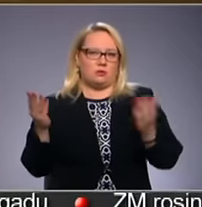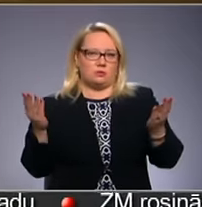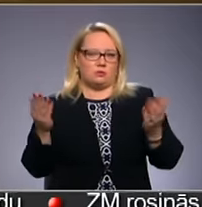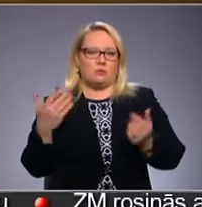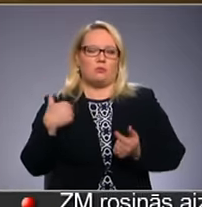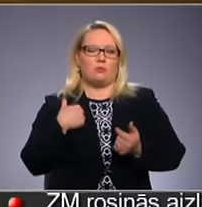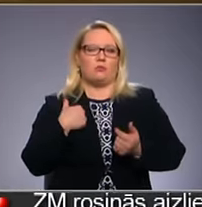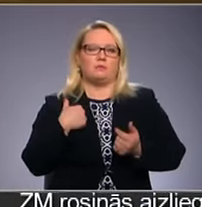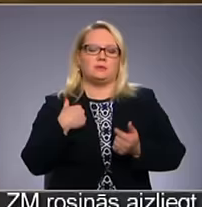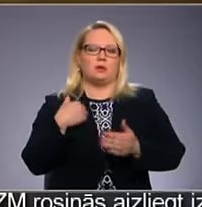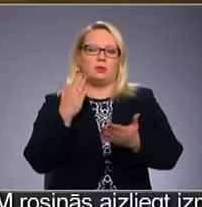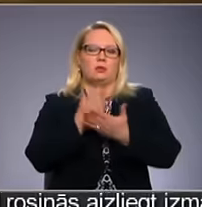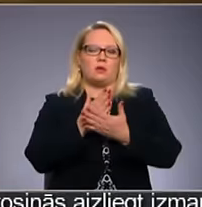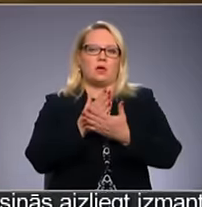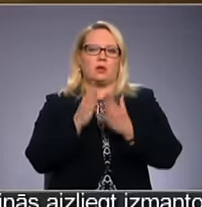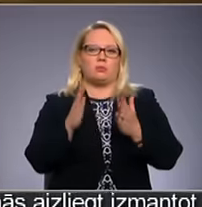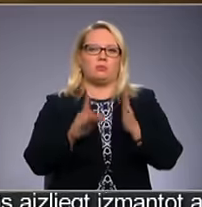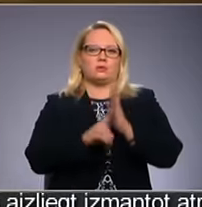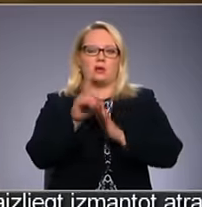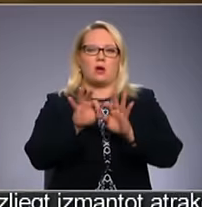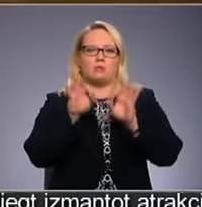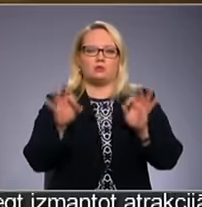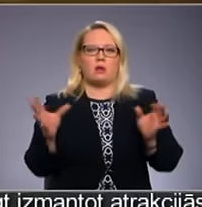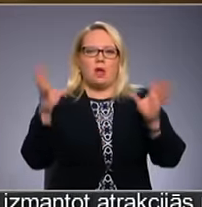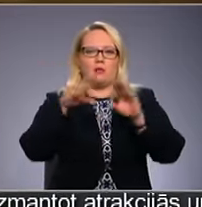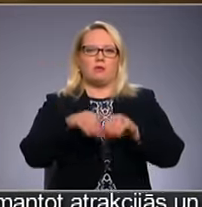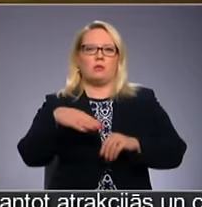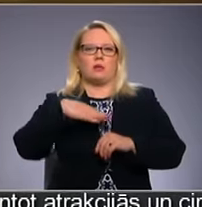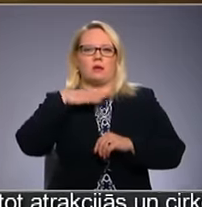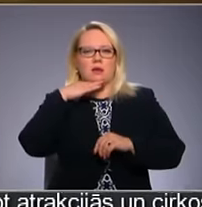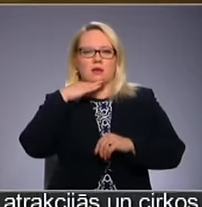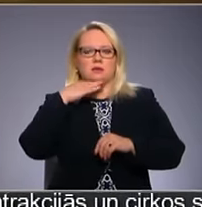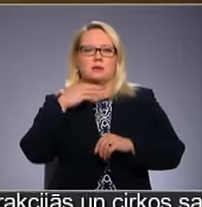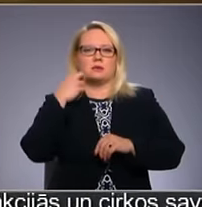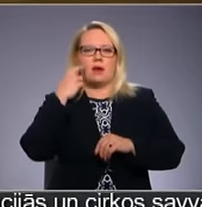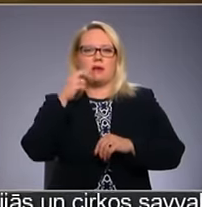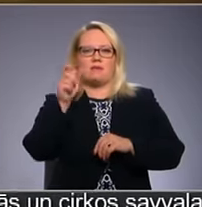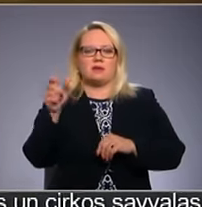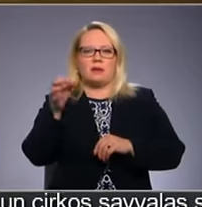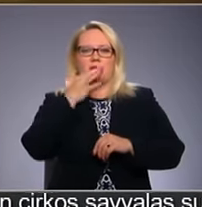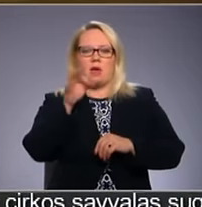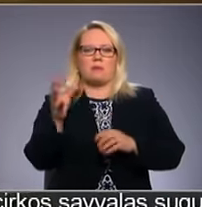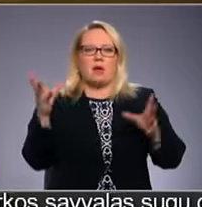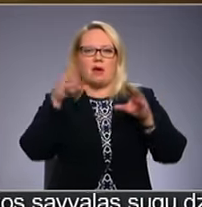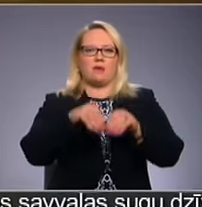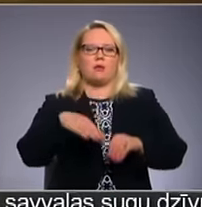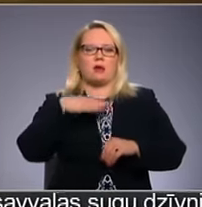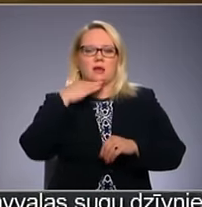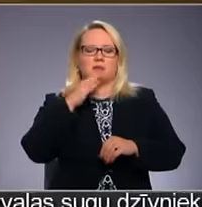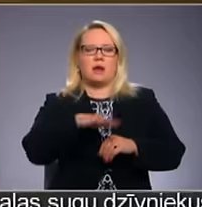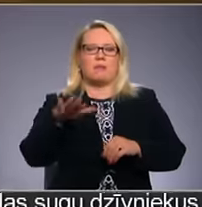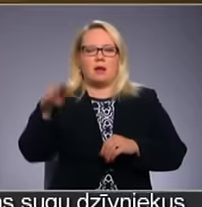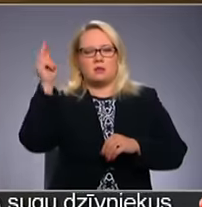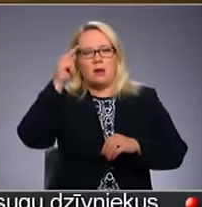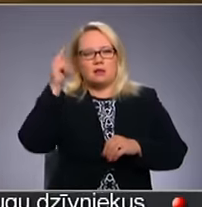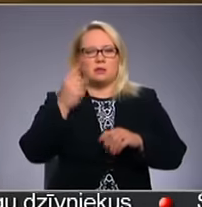mums noteikti būs sākumskola apvienotās klases, kā vecākiem arī nepatīk apvienotajā klasē, kad bērns